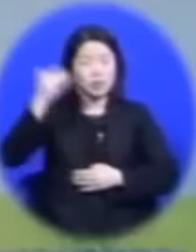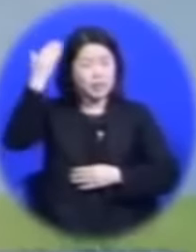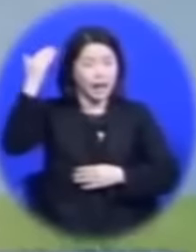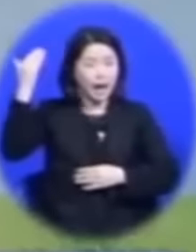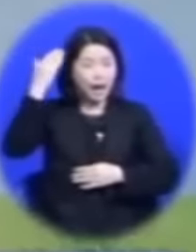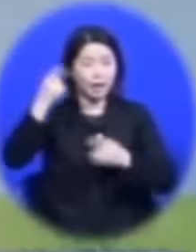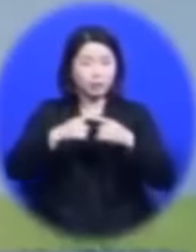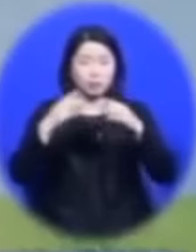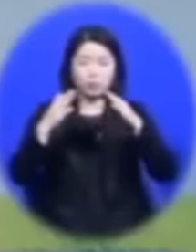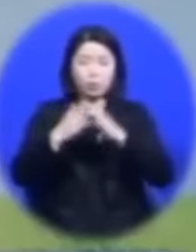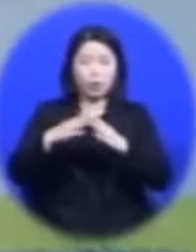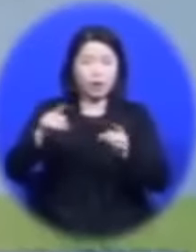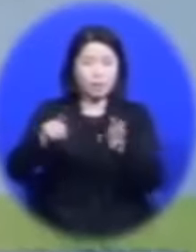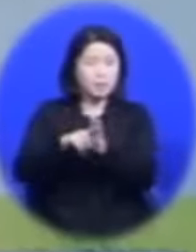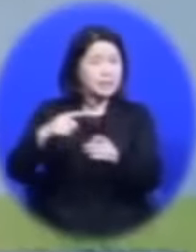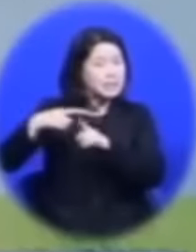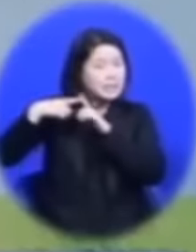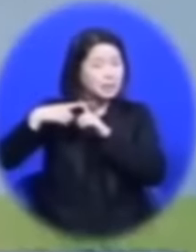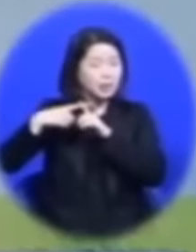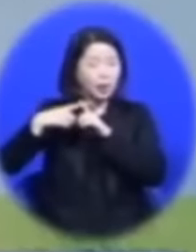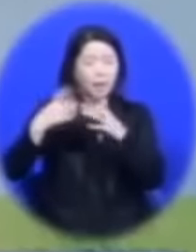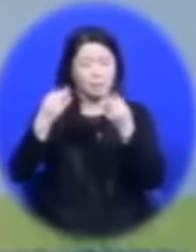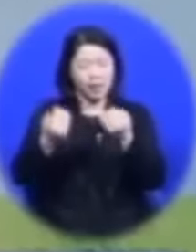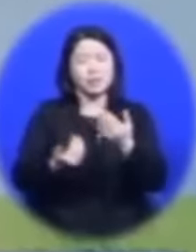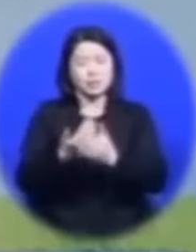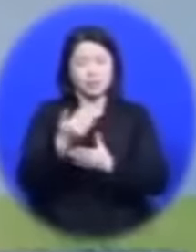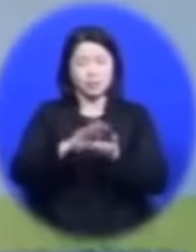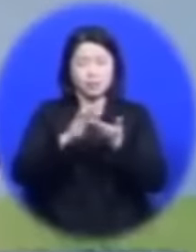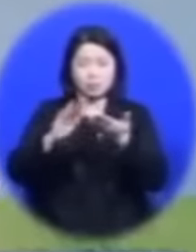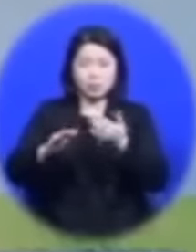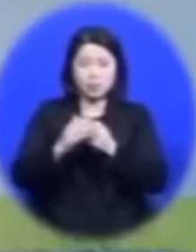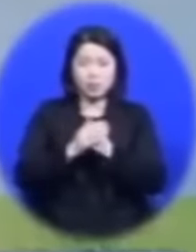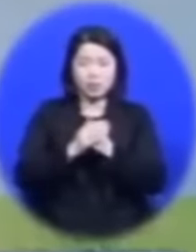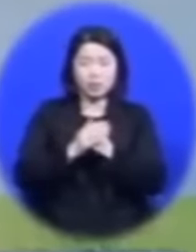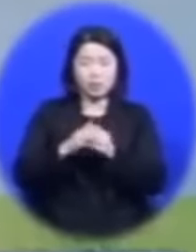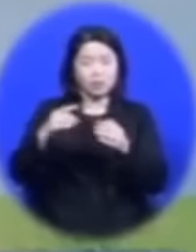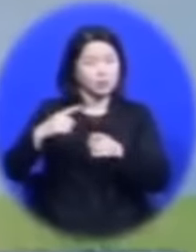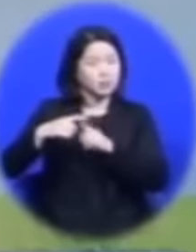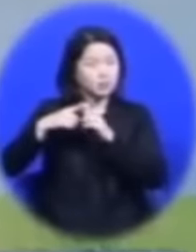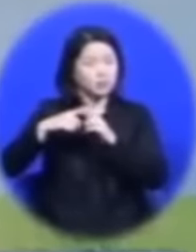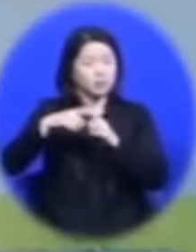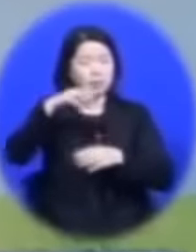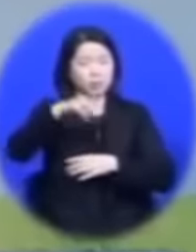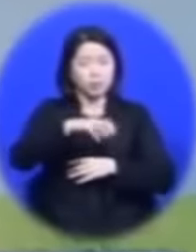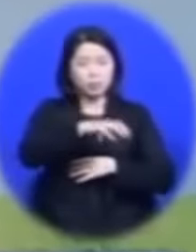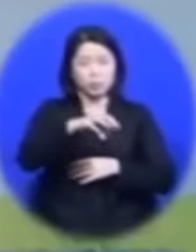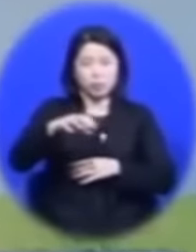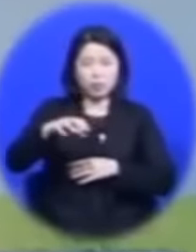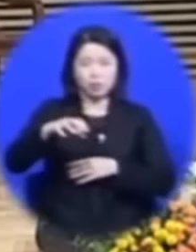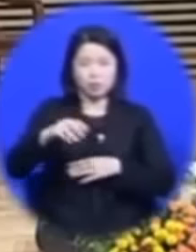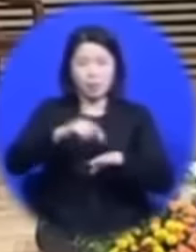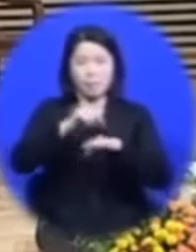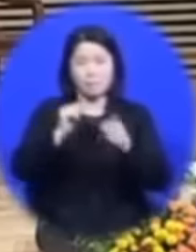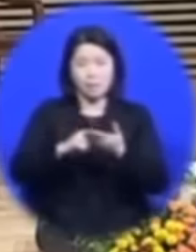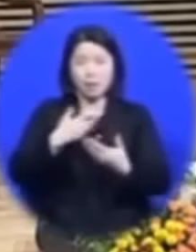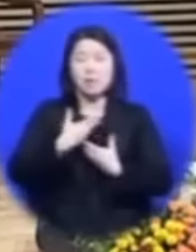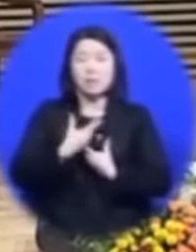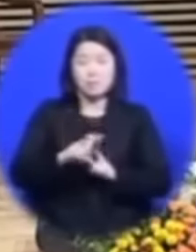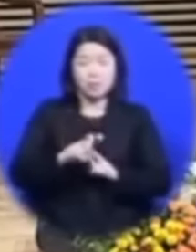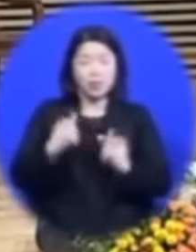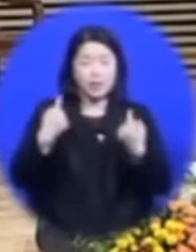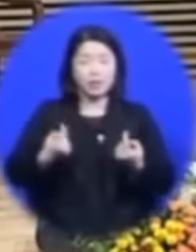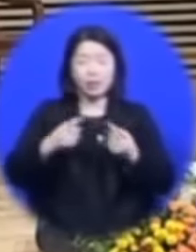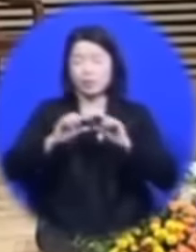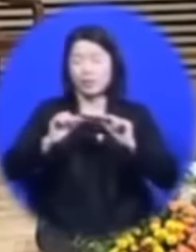순교자를 배출했습니다. 그 순교지를 돌아보는 것은 그렇게 마음이 편안한 여행은 아닙니다만